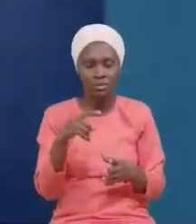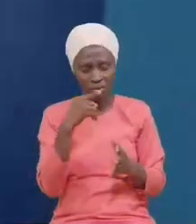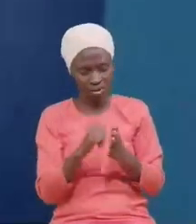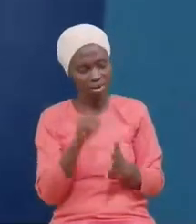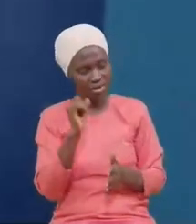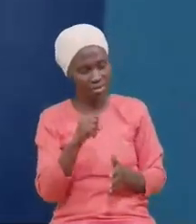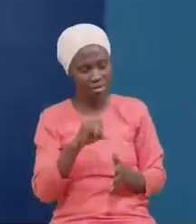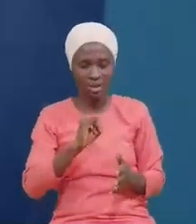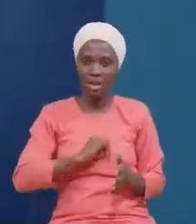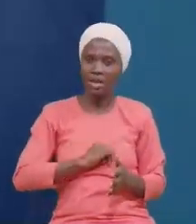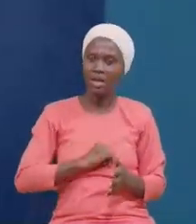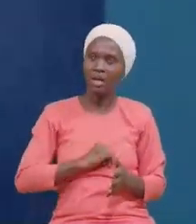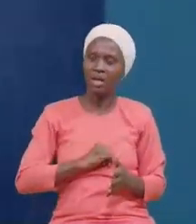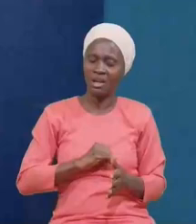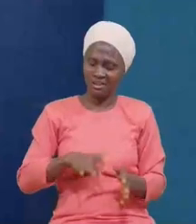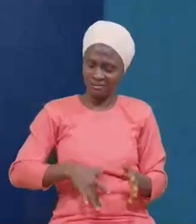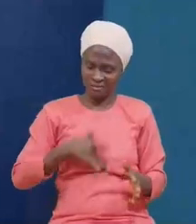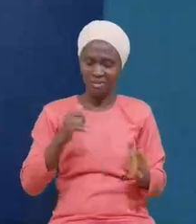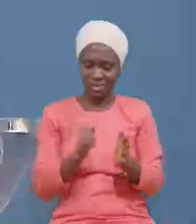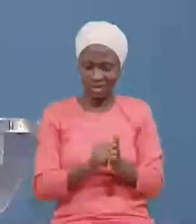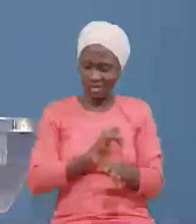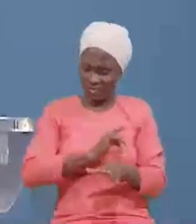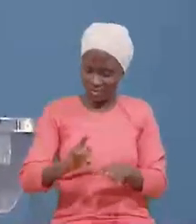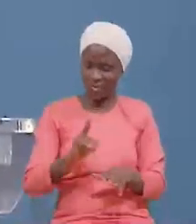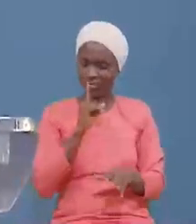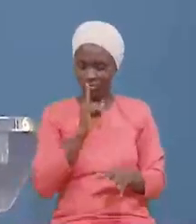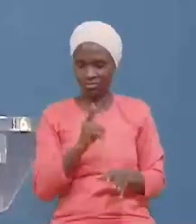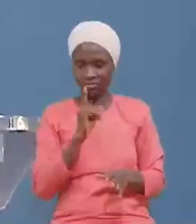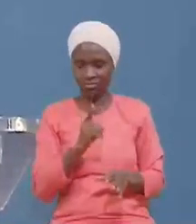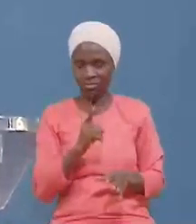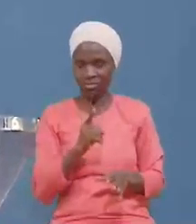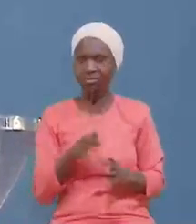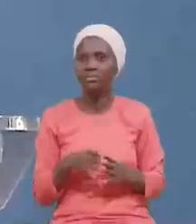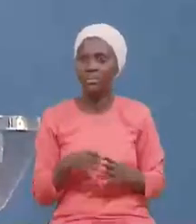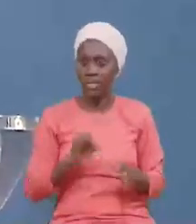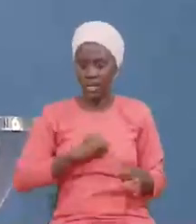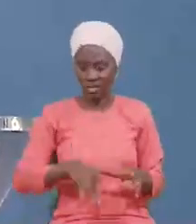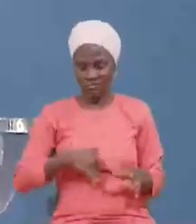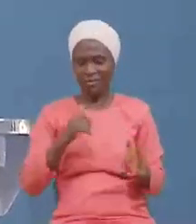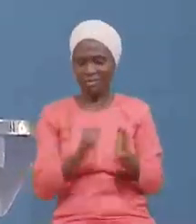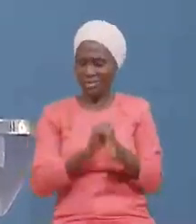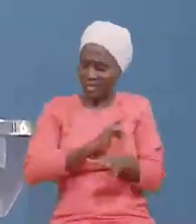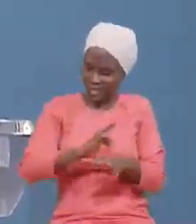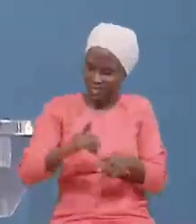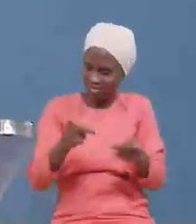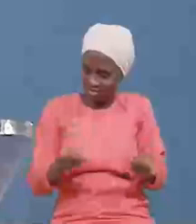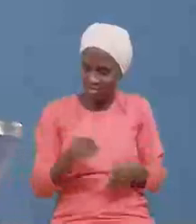dites, ouais, j'éprouve ce vide en moi. Oui, j'éprouve ce vide en moi.